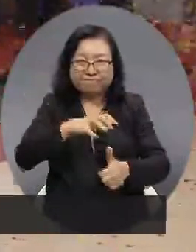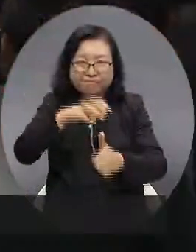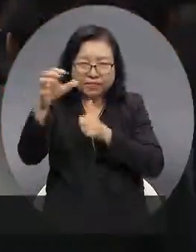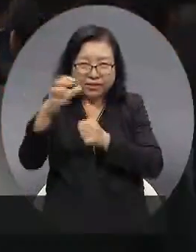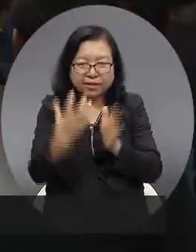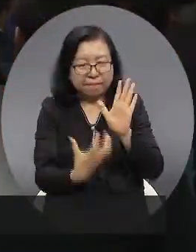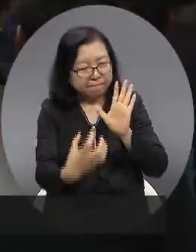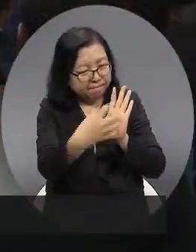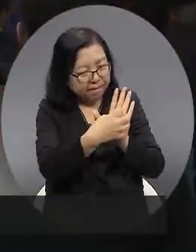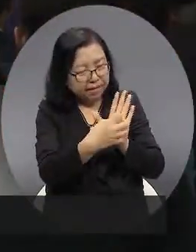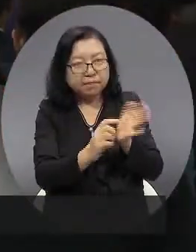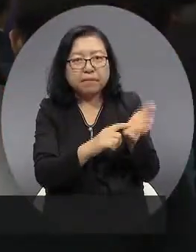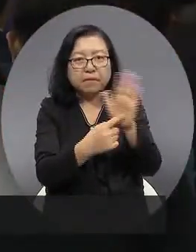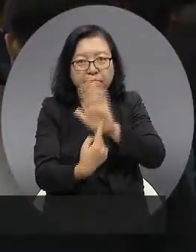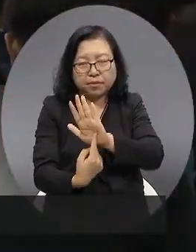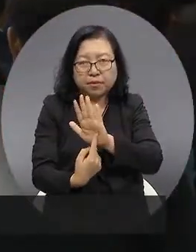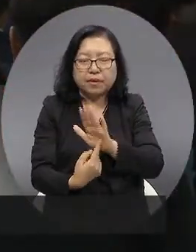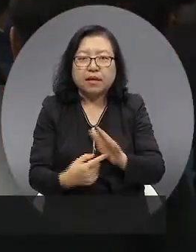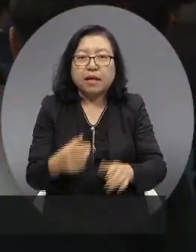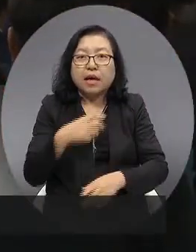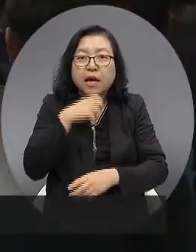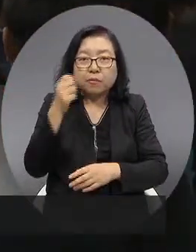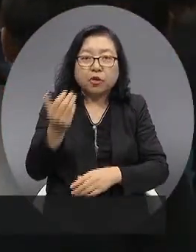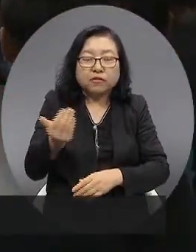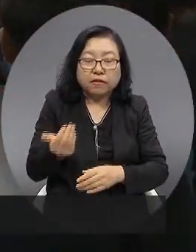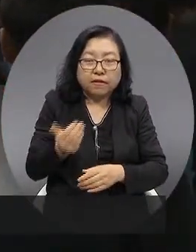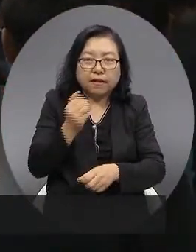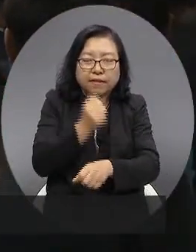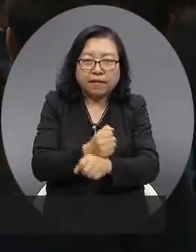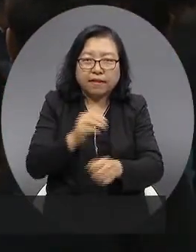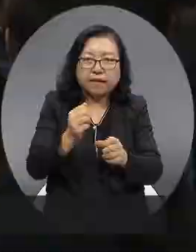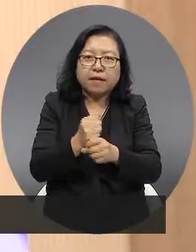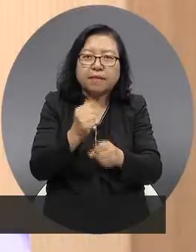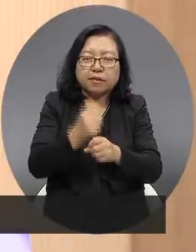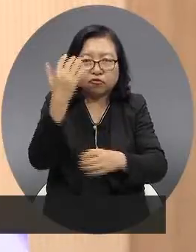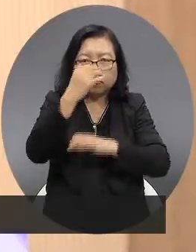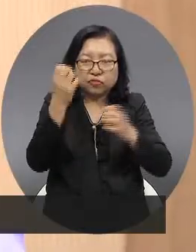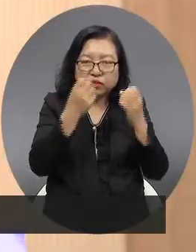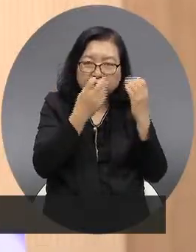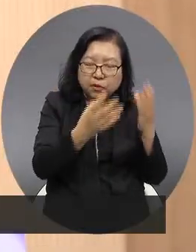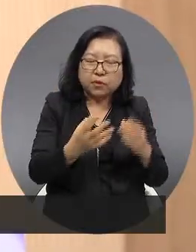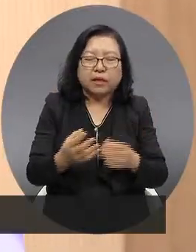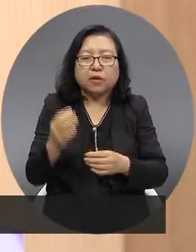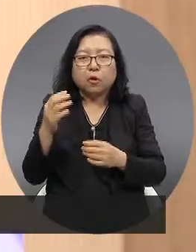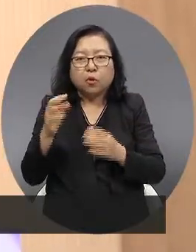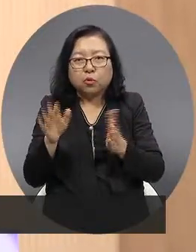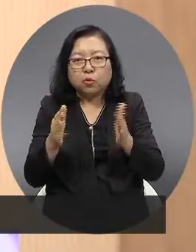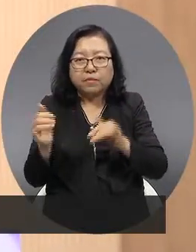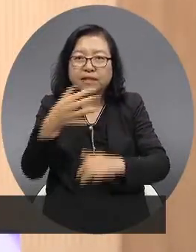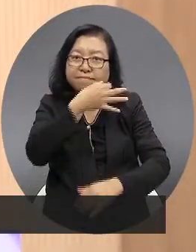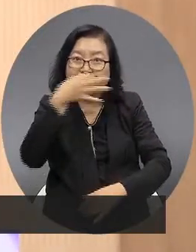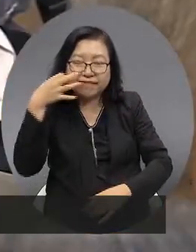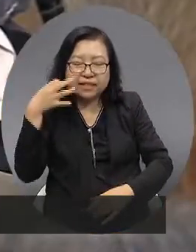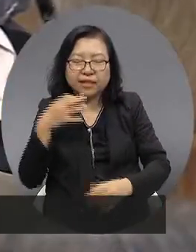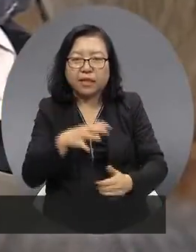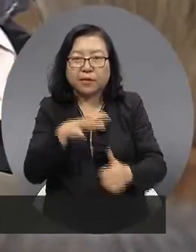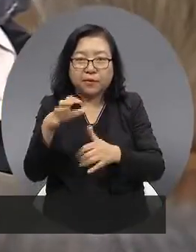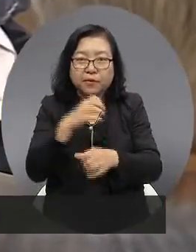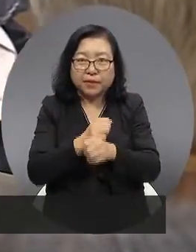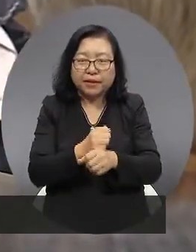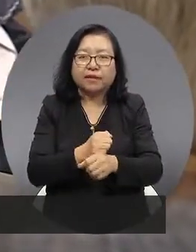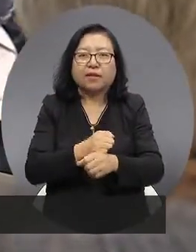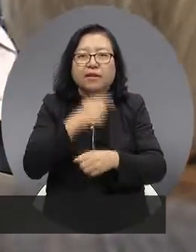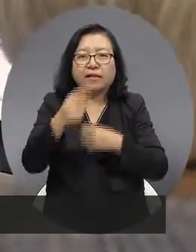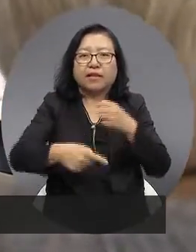발표했습니다. 당선인 시절에 만든 충북을 새롭게 도민을 신나게라는 도정 목표에 빗대 지난 1년을 이렇게 스스로